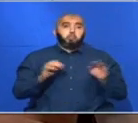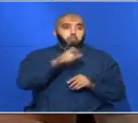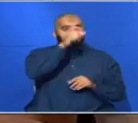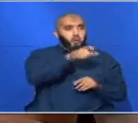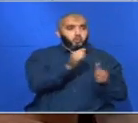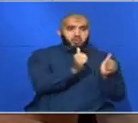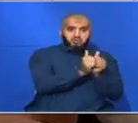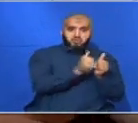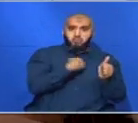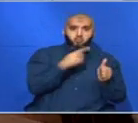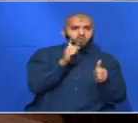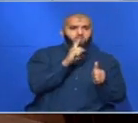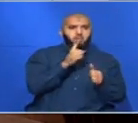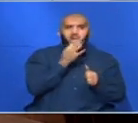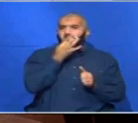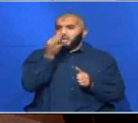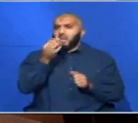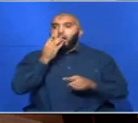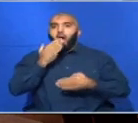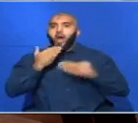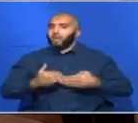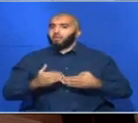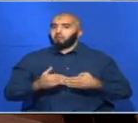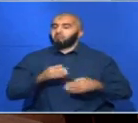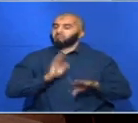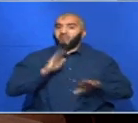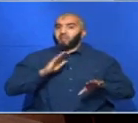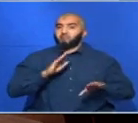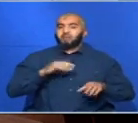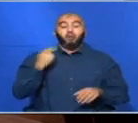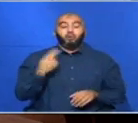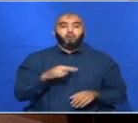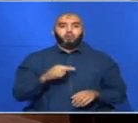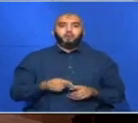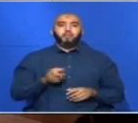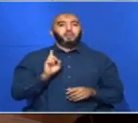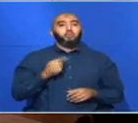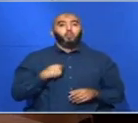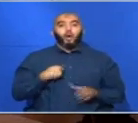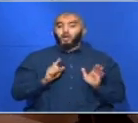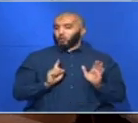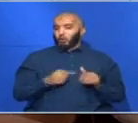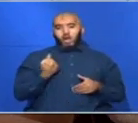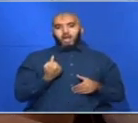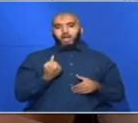يعاقبني ولكنني ذكرت المولى عز وجل الذي لا تخفى عليه خافيه